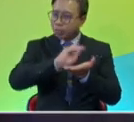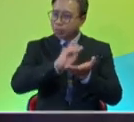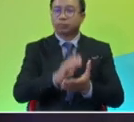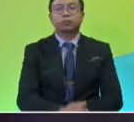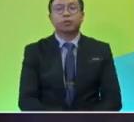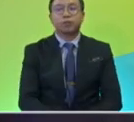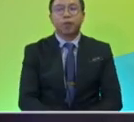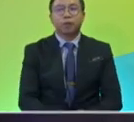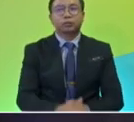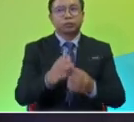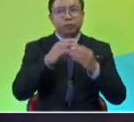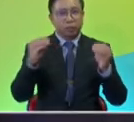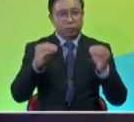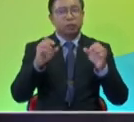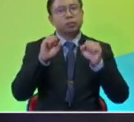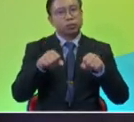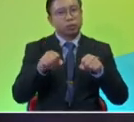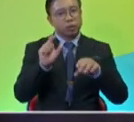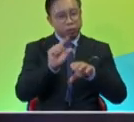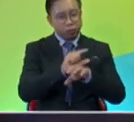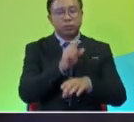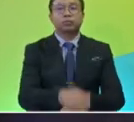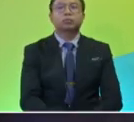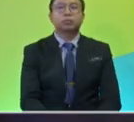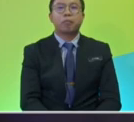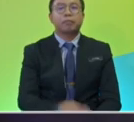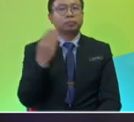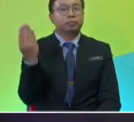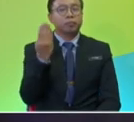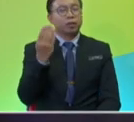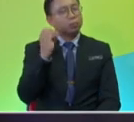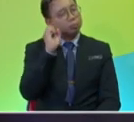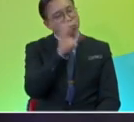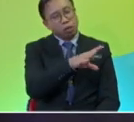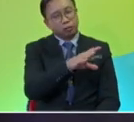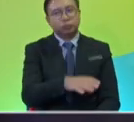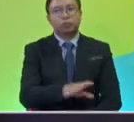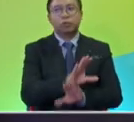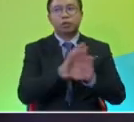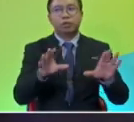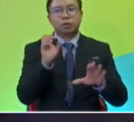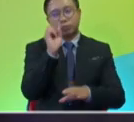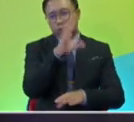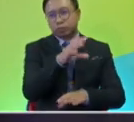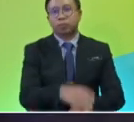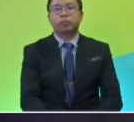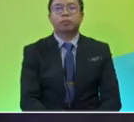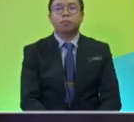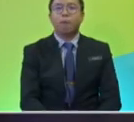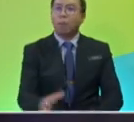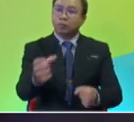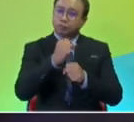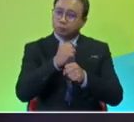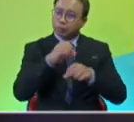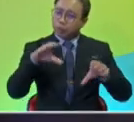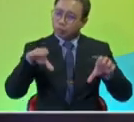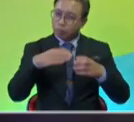tisu habis inilah akhir dia kan biasanya kita macam ah campaklah buang sampah Jangan buang kita ambil balik kita